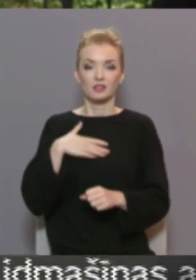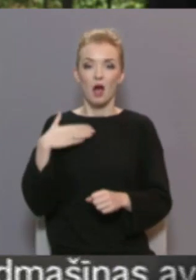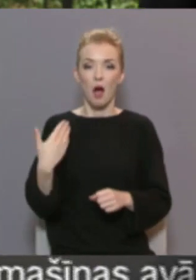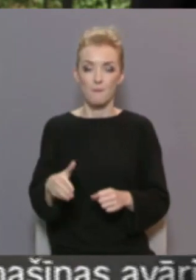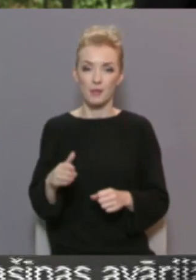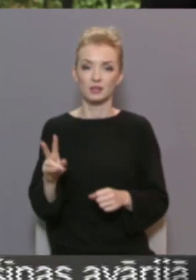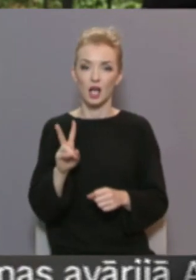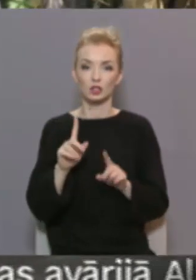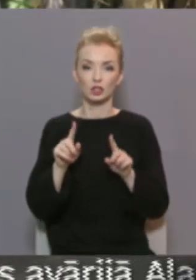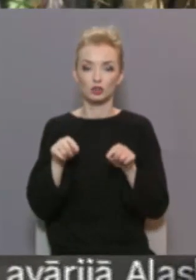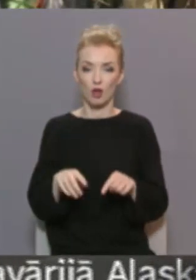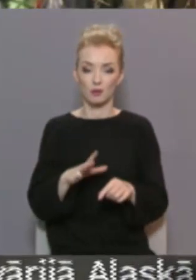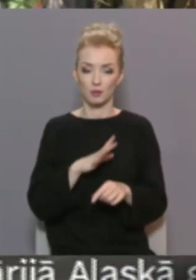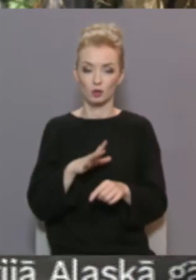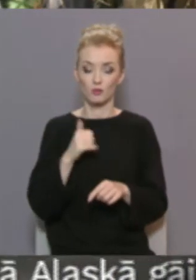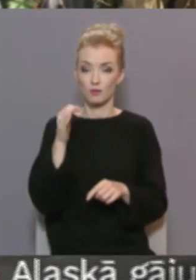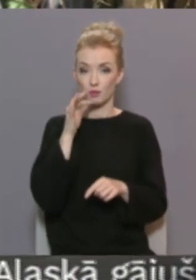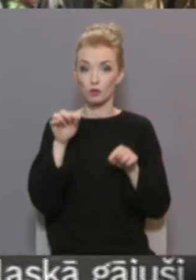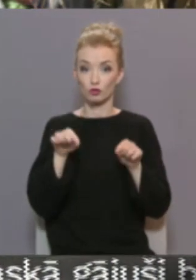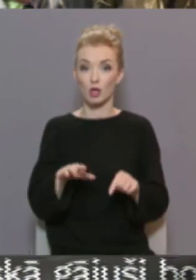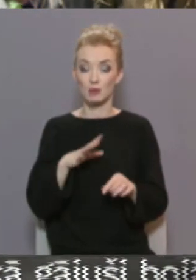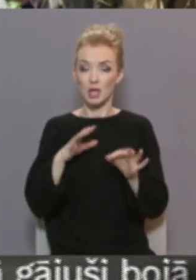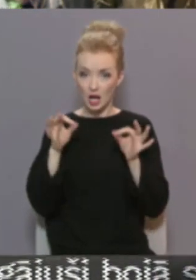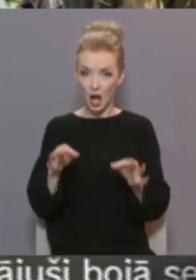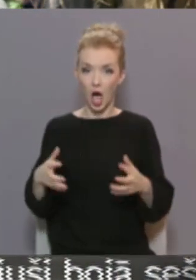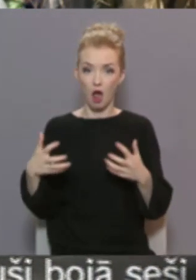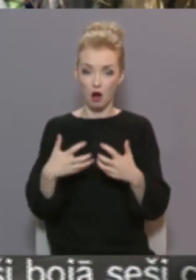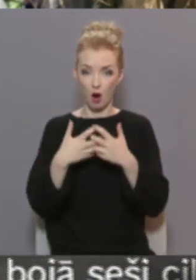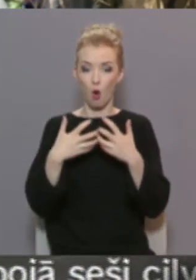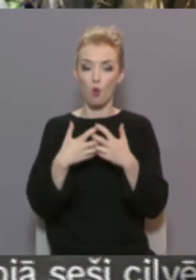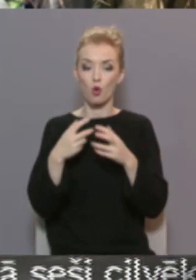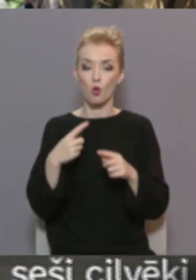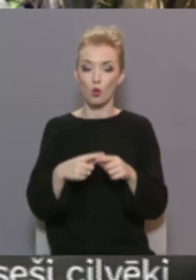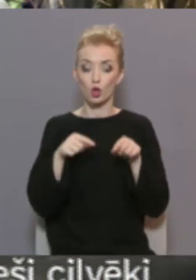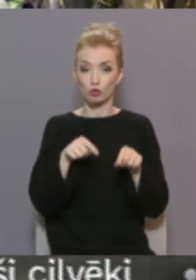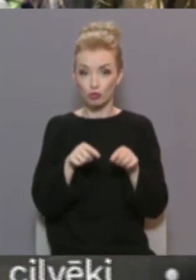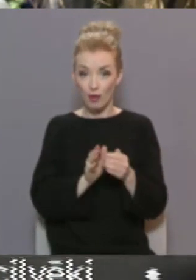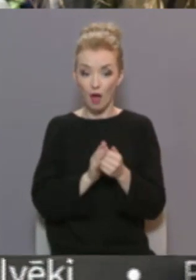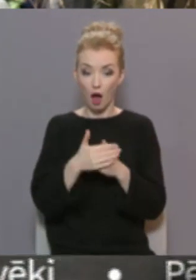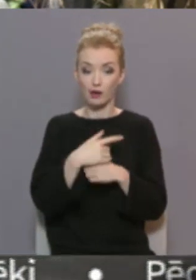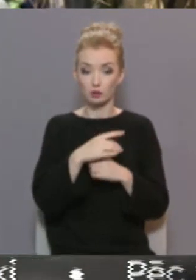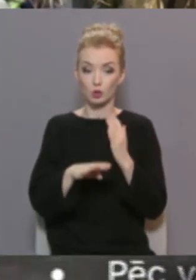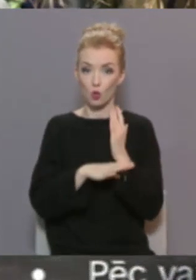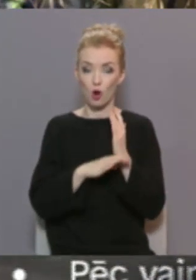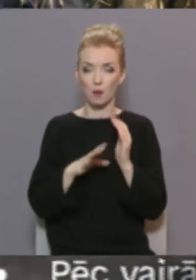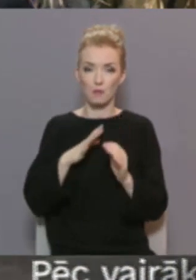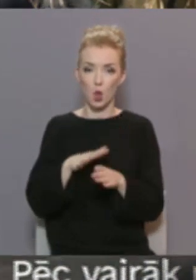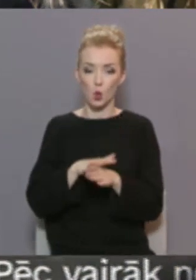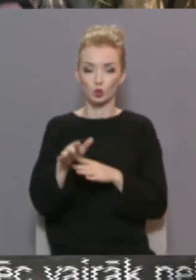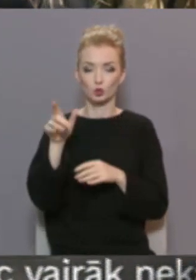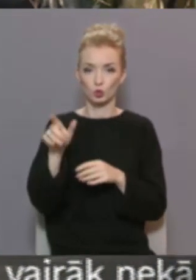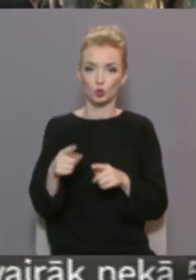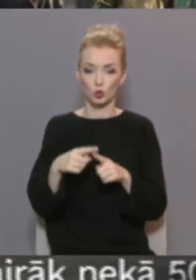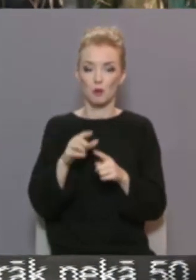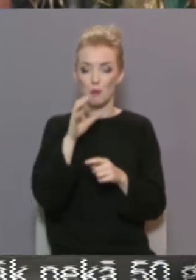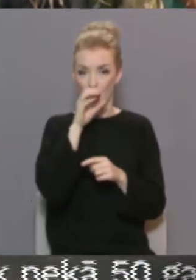kas ir šeit bijušas. Šeit bija reāla kauja. Ļoti varbūt, ka tieši šeit no šī koka bija uzbrucējis un partizāns,